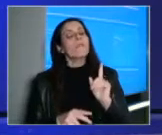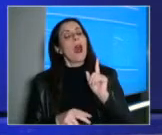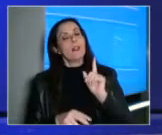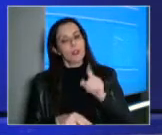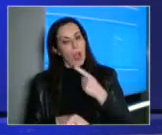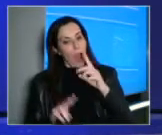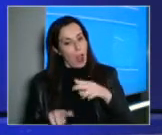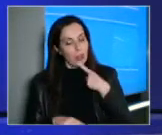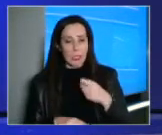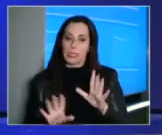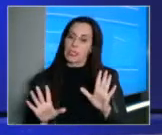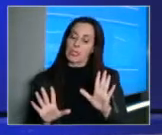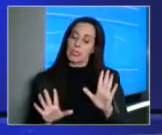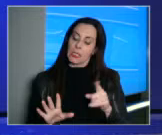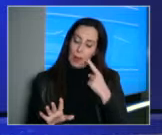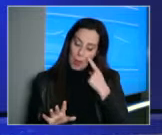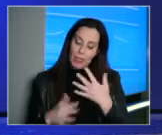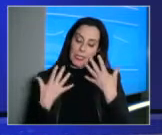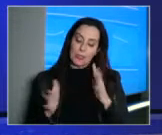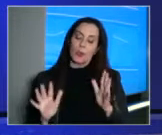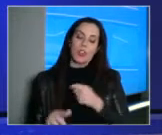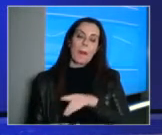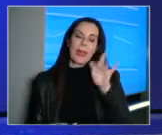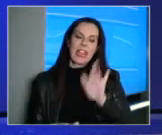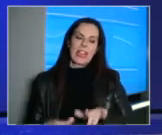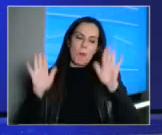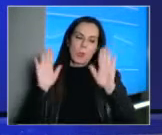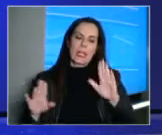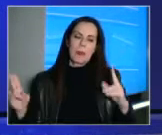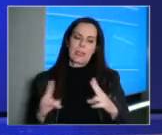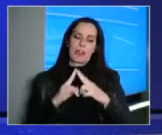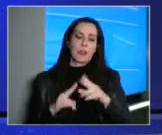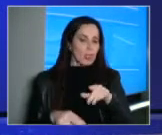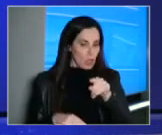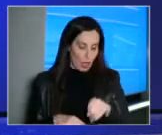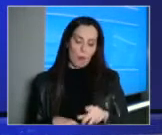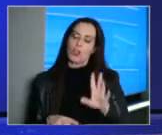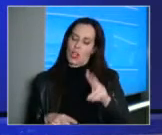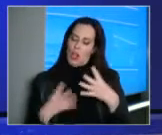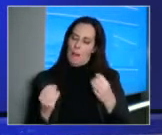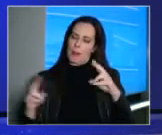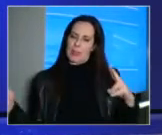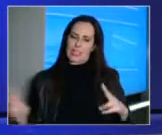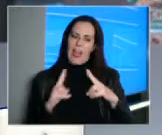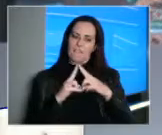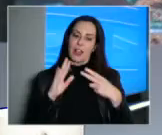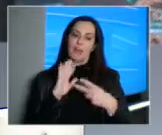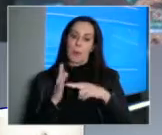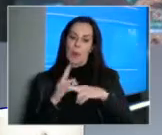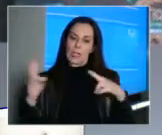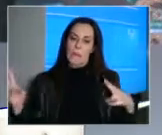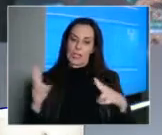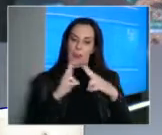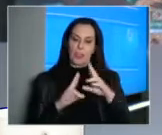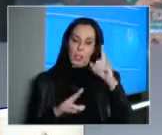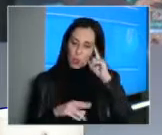גם לטעון שזה רק מסווה לסיפור האנטי-מוסלמי בצרפת, שגם הוא חזק בפוליטיקה הצרפתית